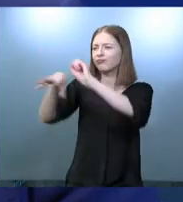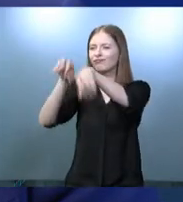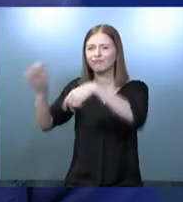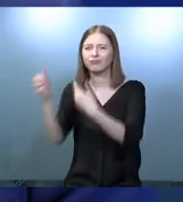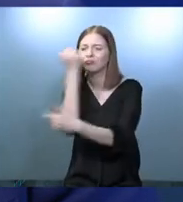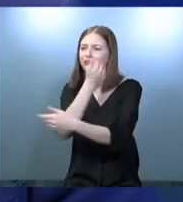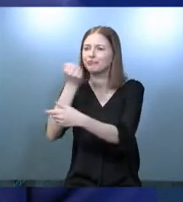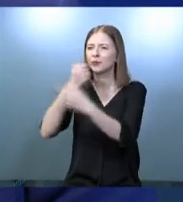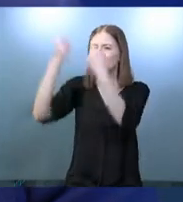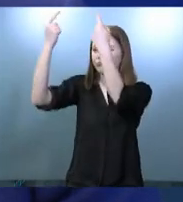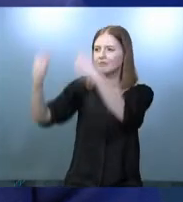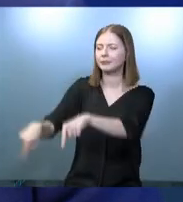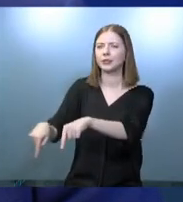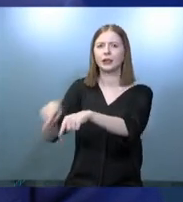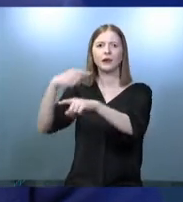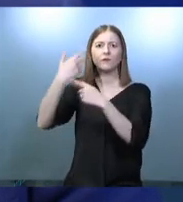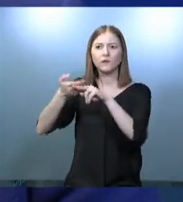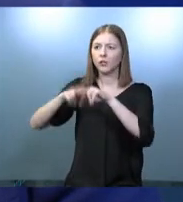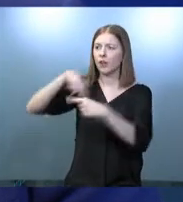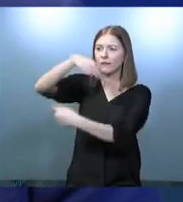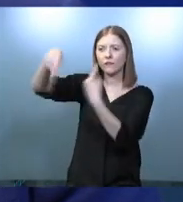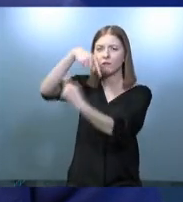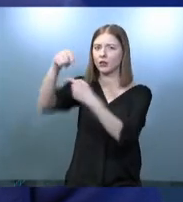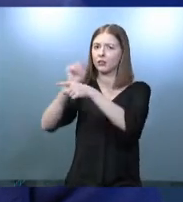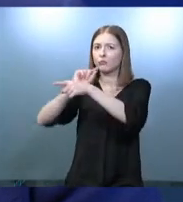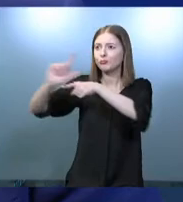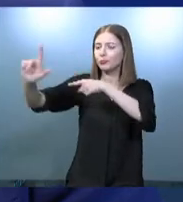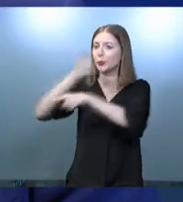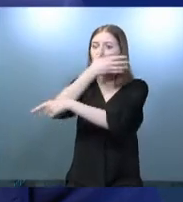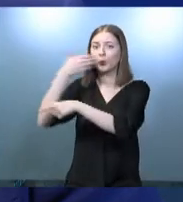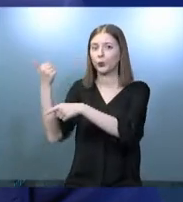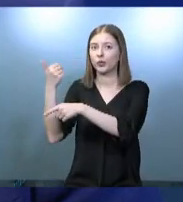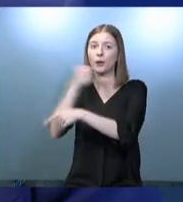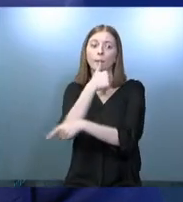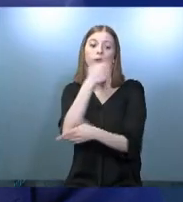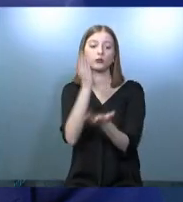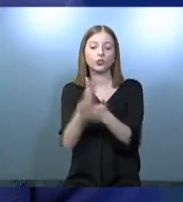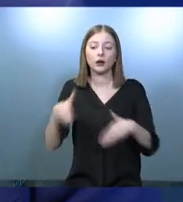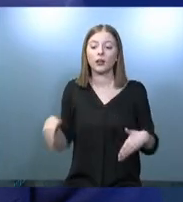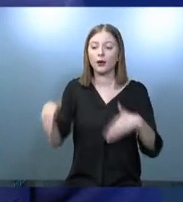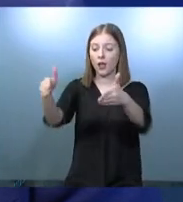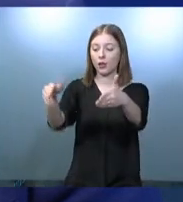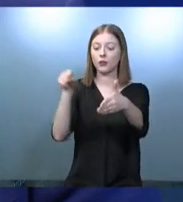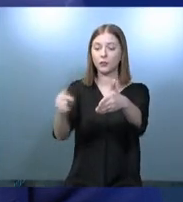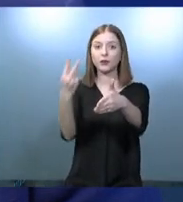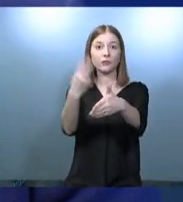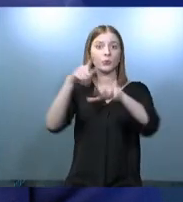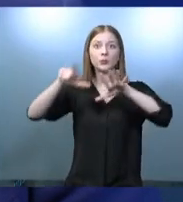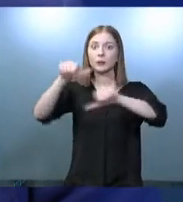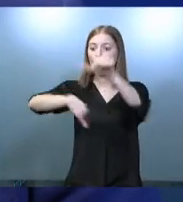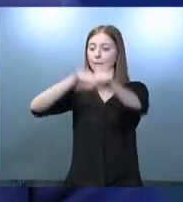kaime nesikuria verslas. Įsivaizduokime, jeigu yra tokių kelių, kur 27 metus niekas jų